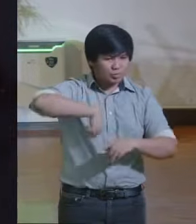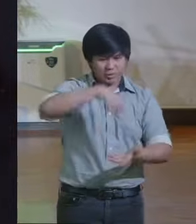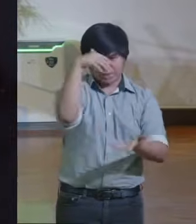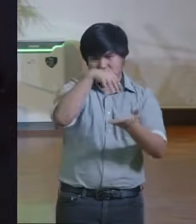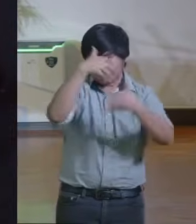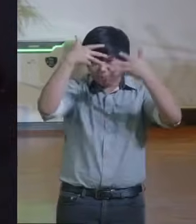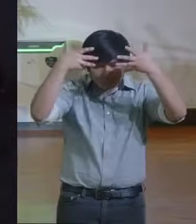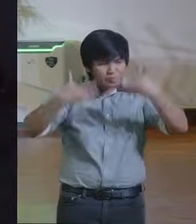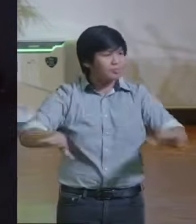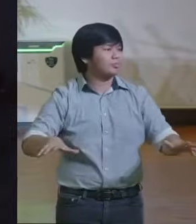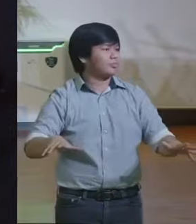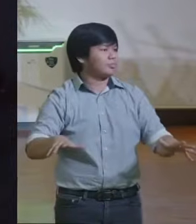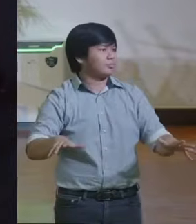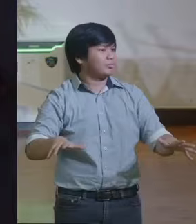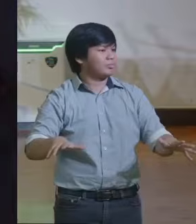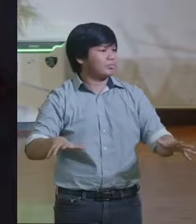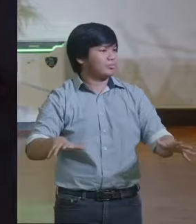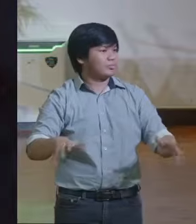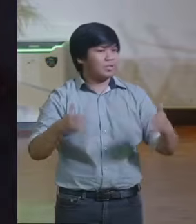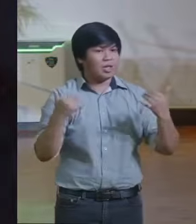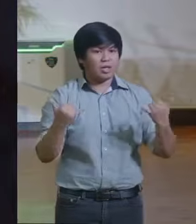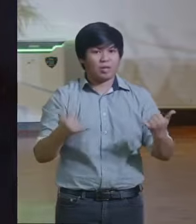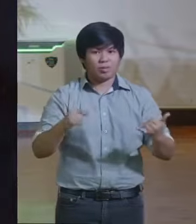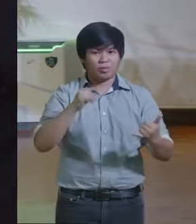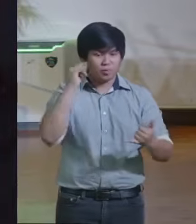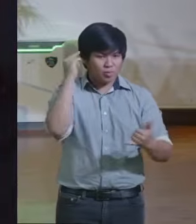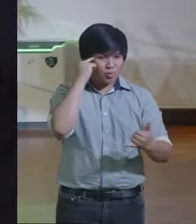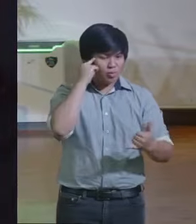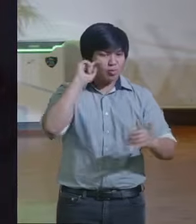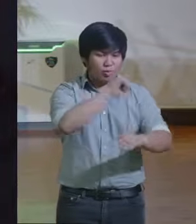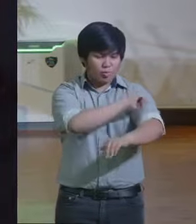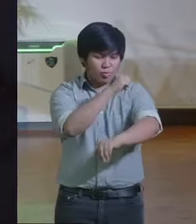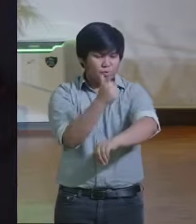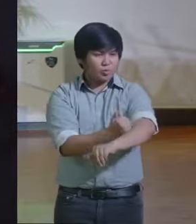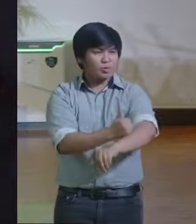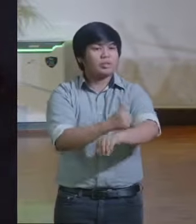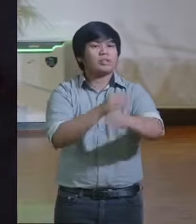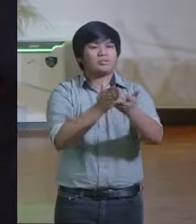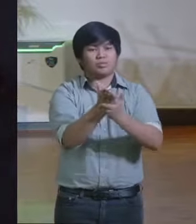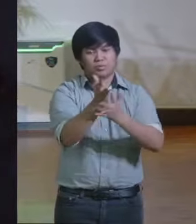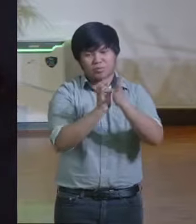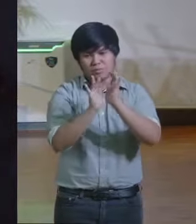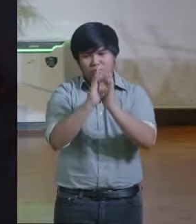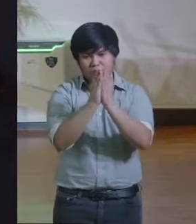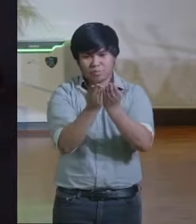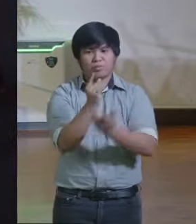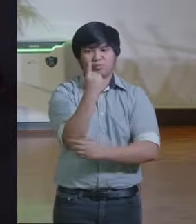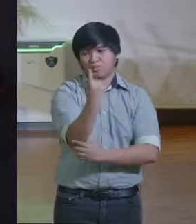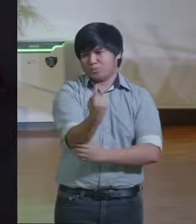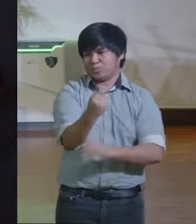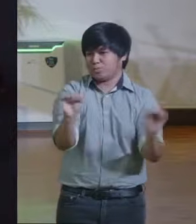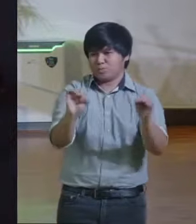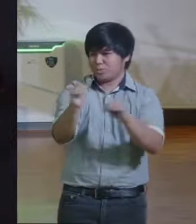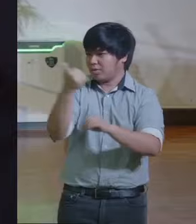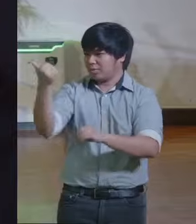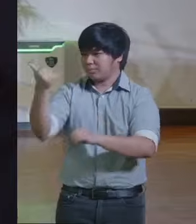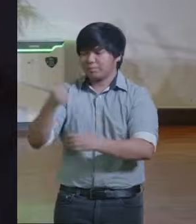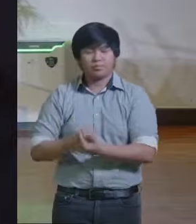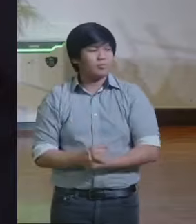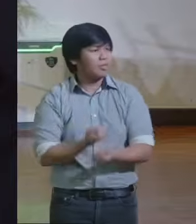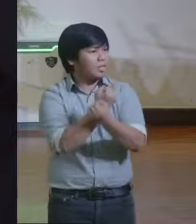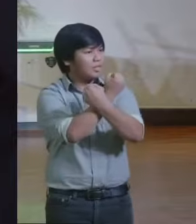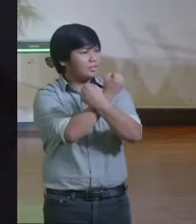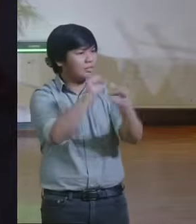salita ng Diyos lamang at ang otoridad nito sa ating buhay. Alam natin na ang